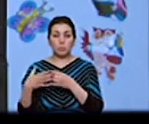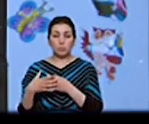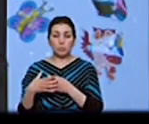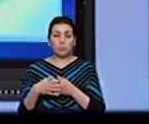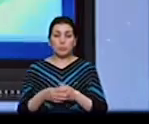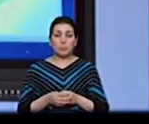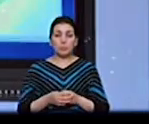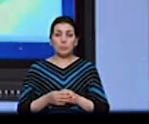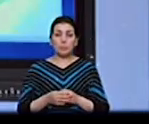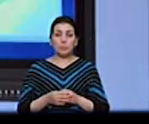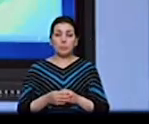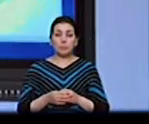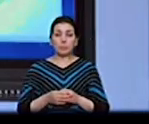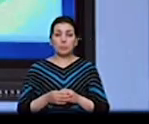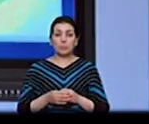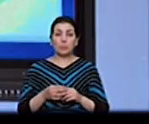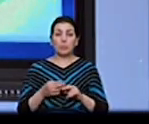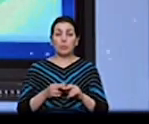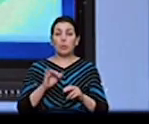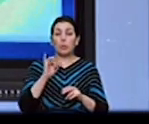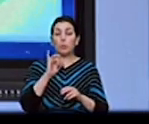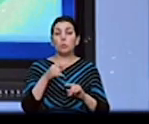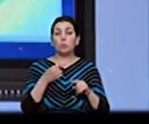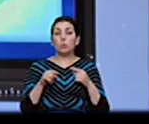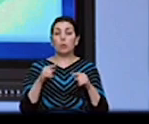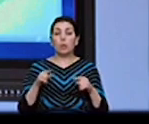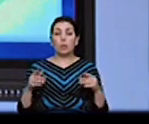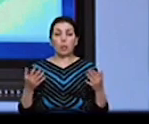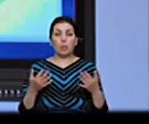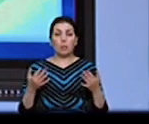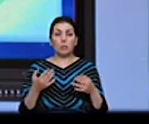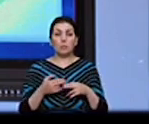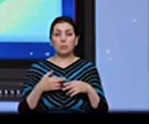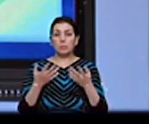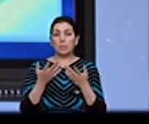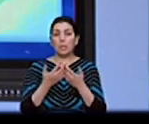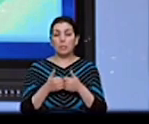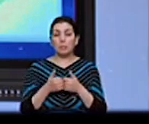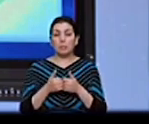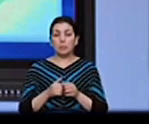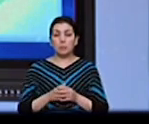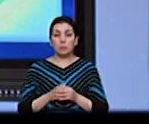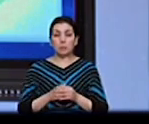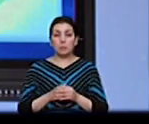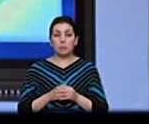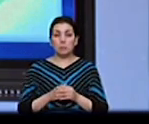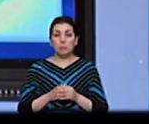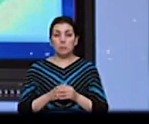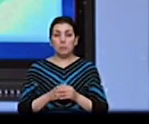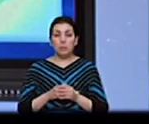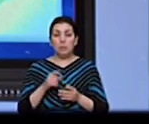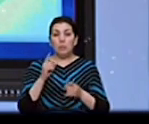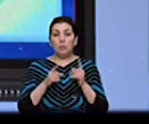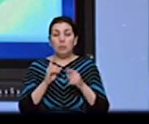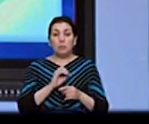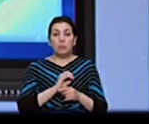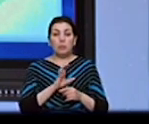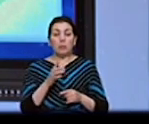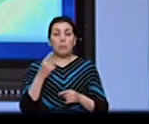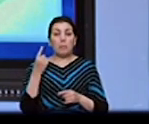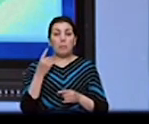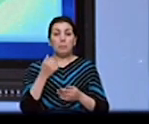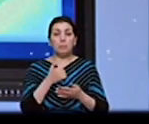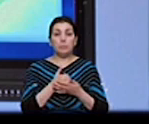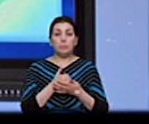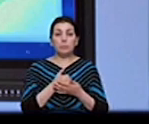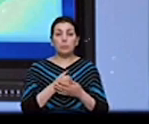qiling. Demak, ularning turlari qanday ekan? Ularni sanab o'tamiz. Tabiiy boyliklarning birinchi